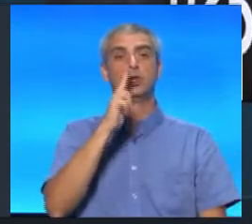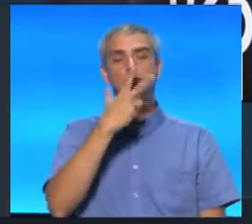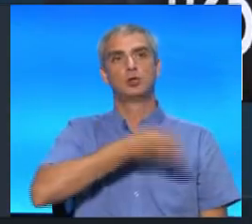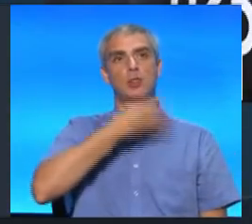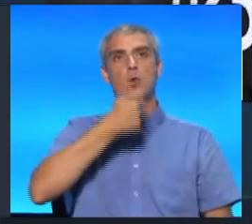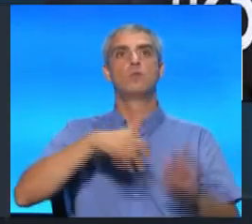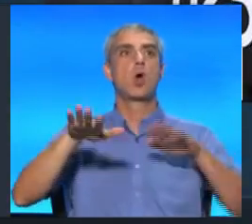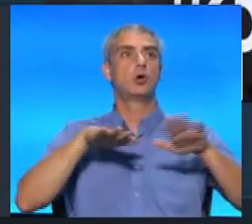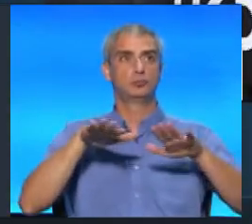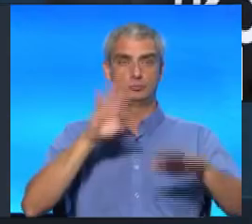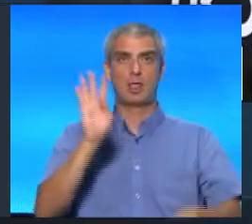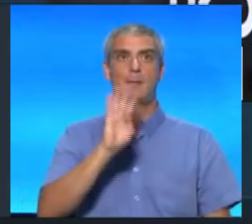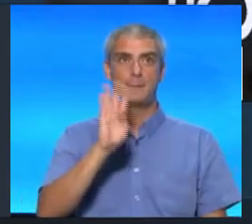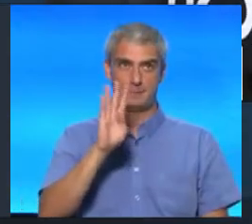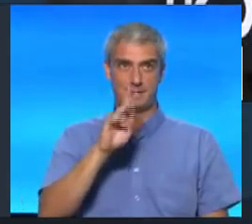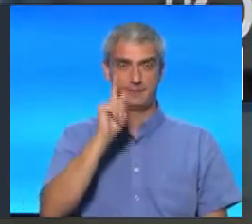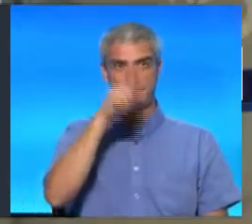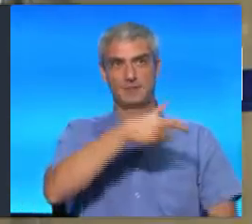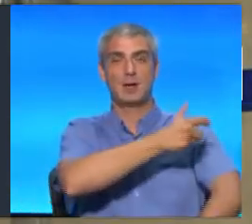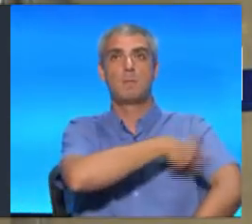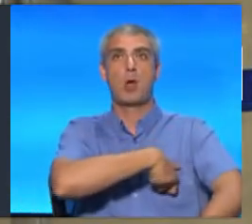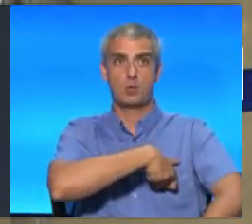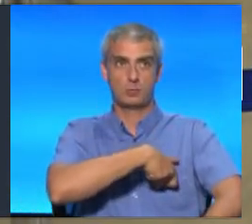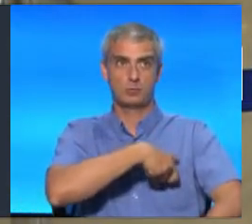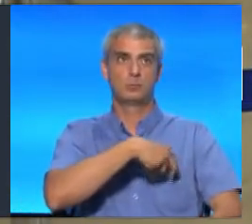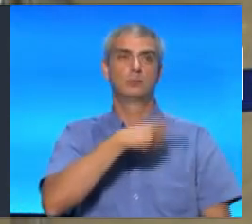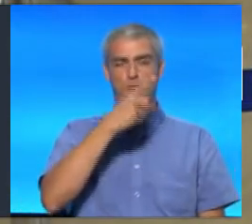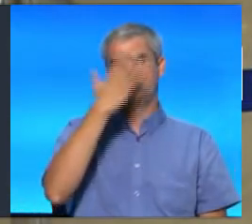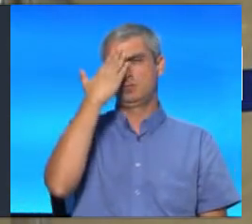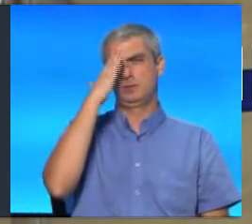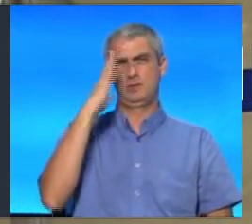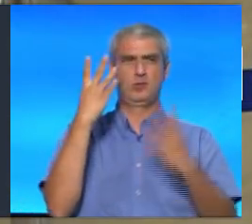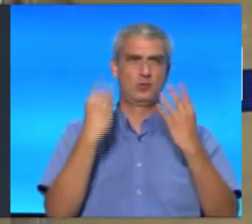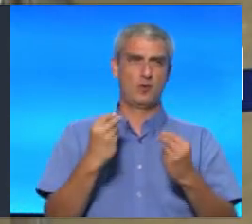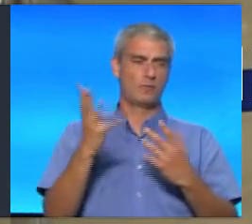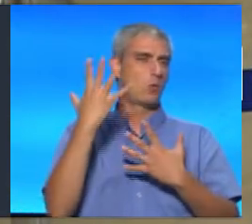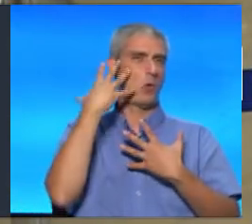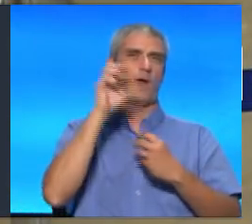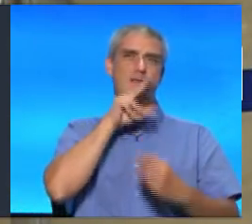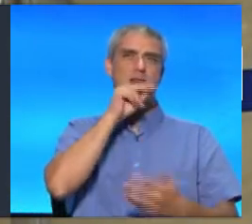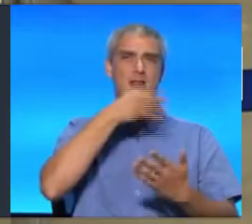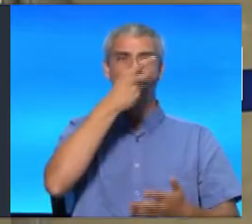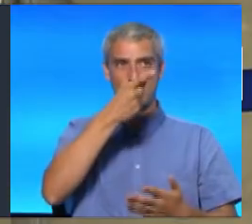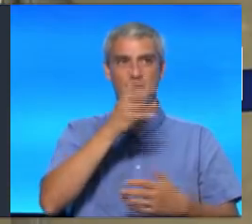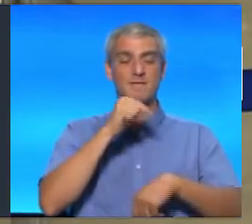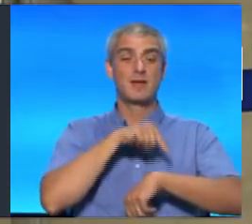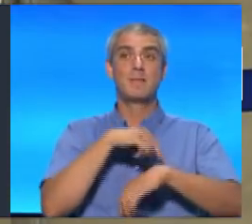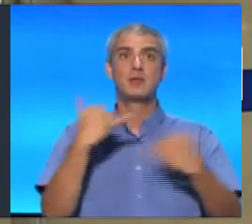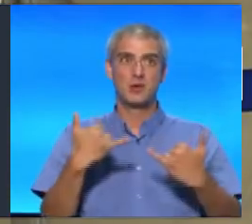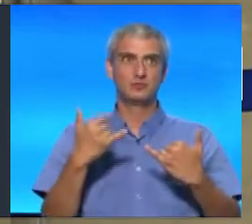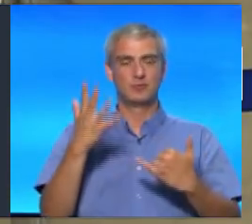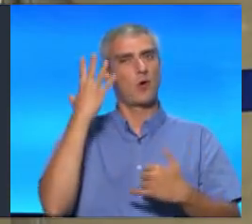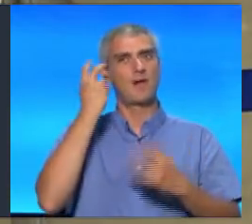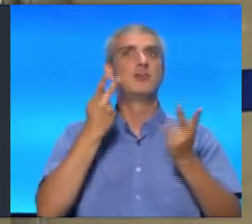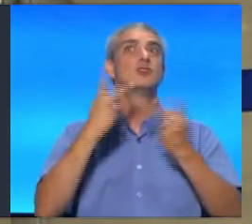הממשלה נתניהו בעצרת האום, פורום שהוא מכיר היטב, אוהב מאוד, וכנראה בעיתוי הזה אוהב גם